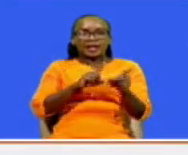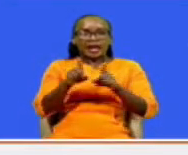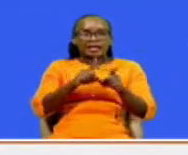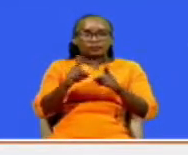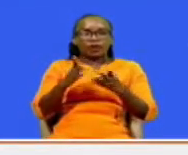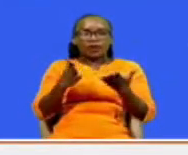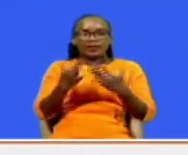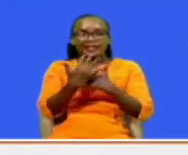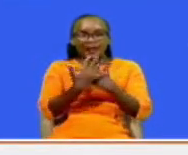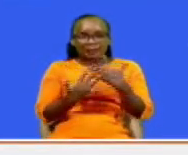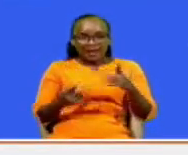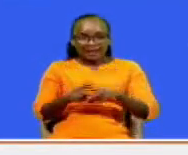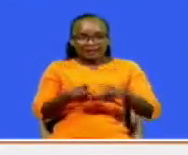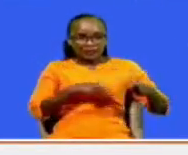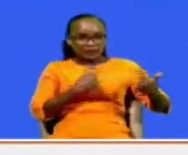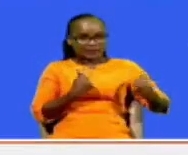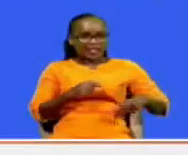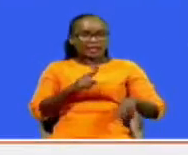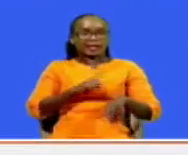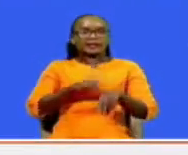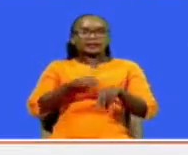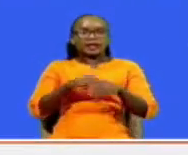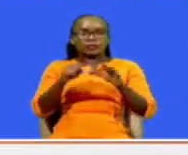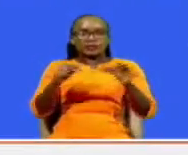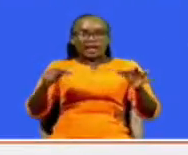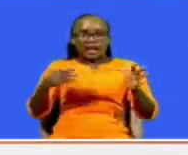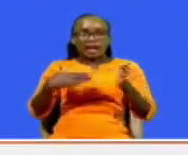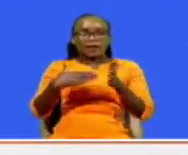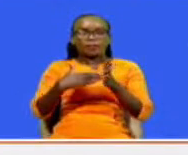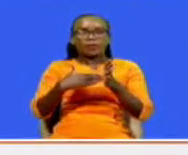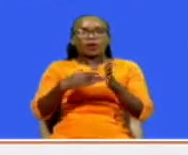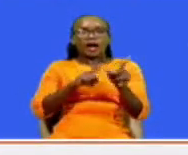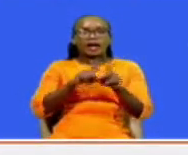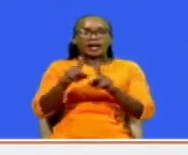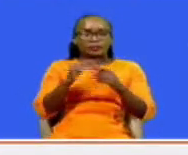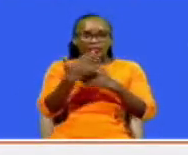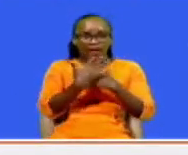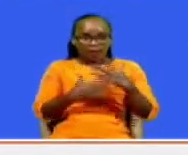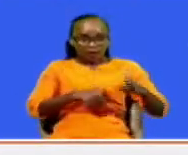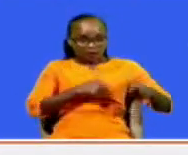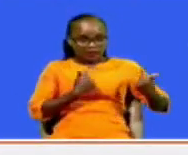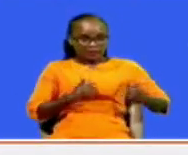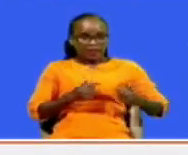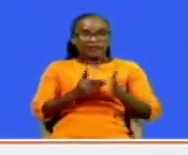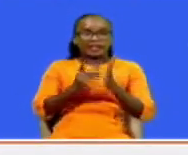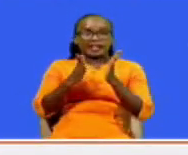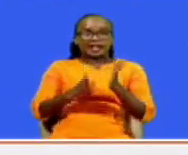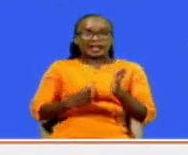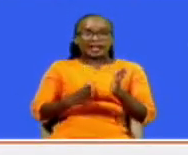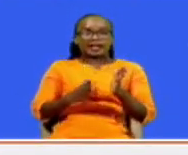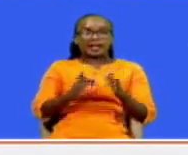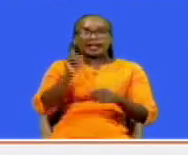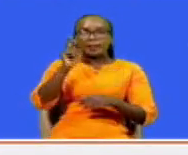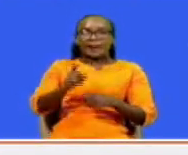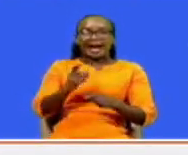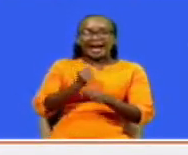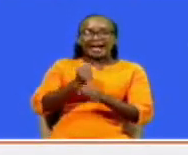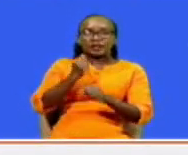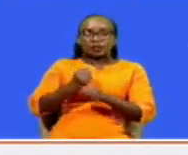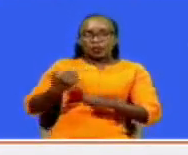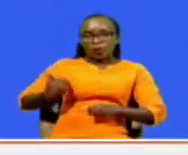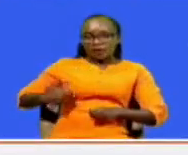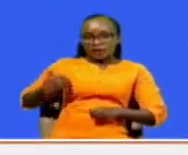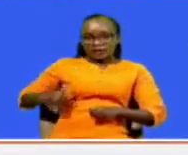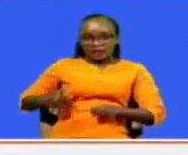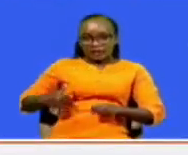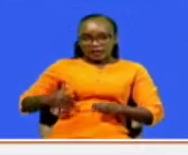moyo. Mishipa inapofeli kusafirisha damu ya kutosha kwenye moyo, madaktari hulazimika kufanya